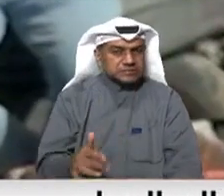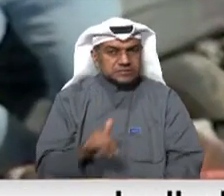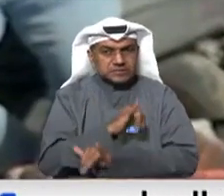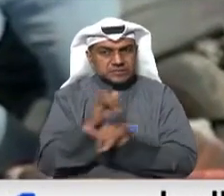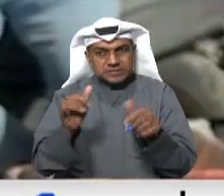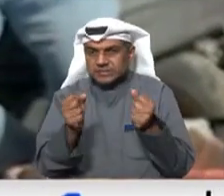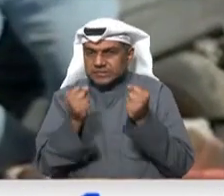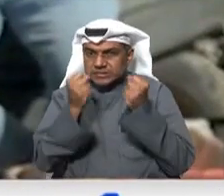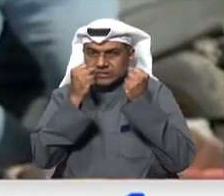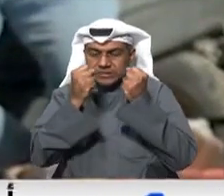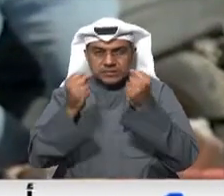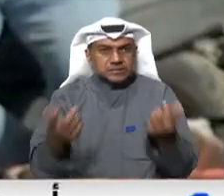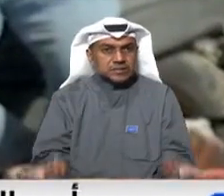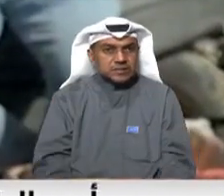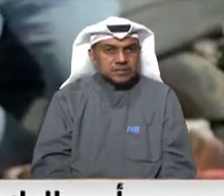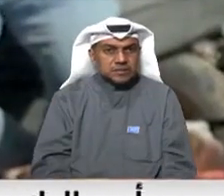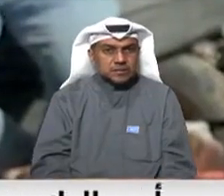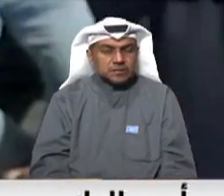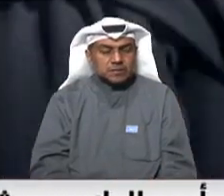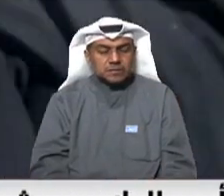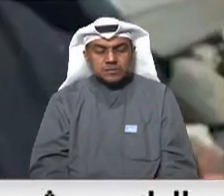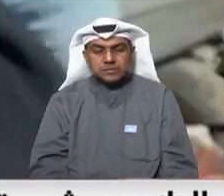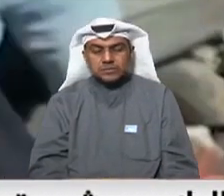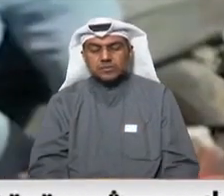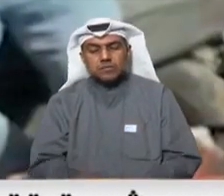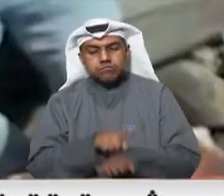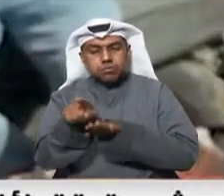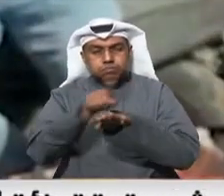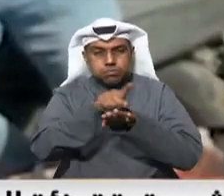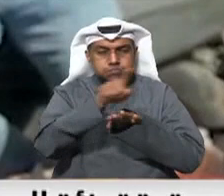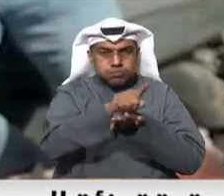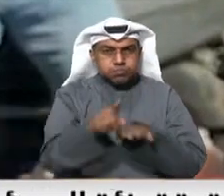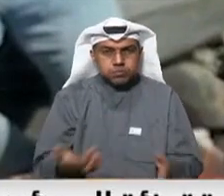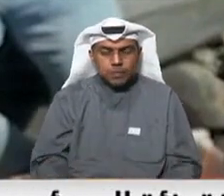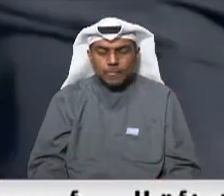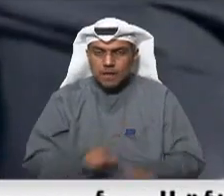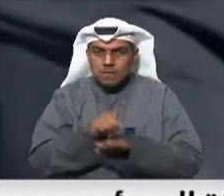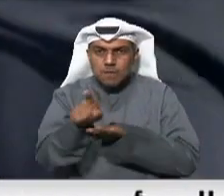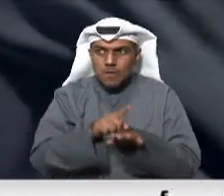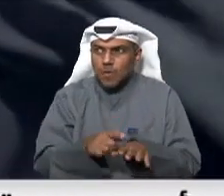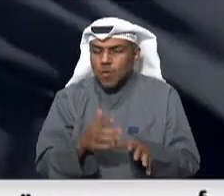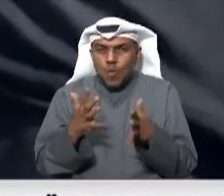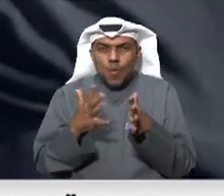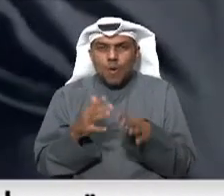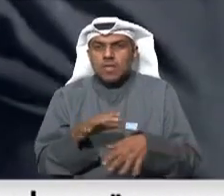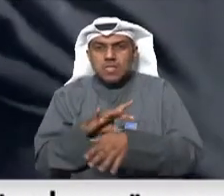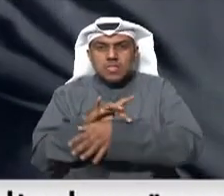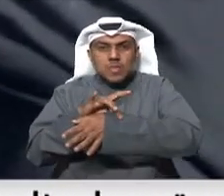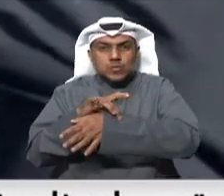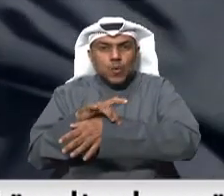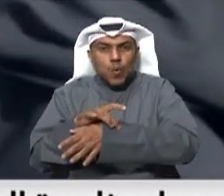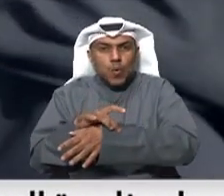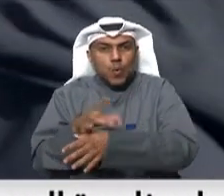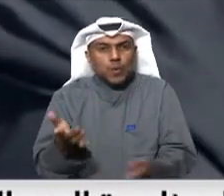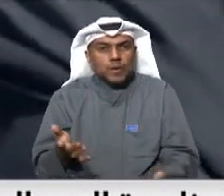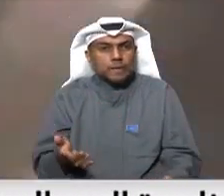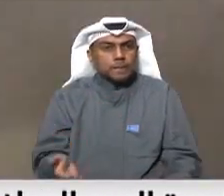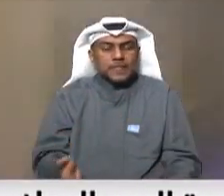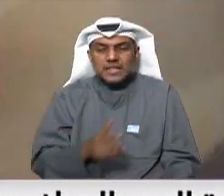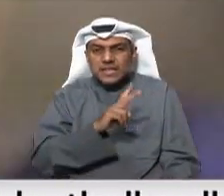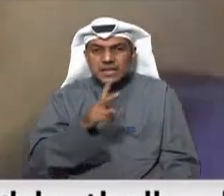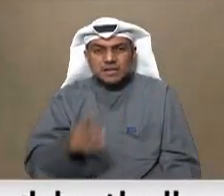قليل، الكوات كابتر تعدت علينا على غرفة المؤتمرات، قامت بإطلاق نار يعني